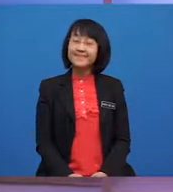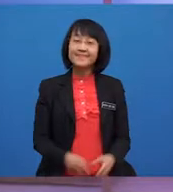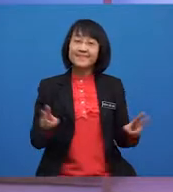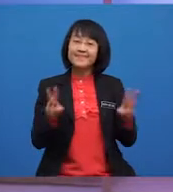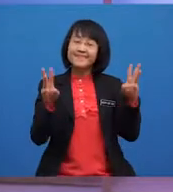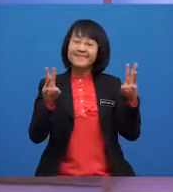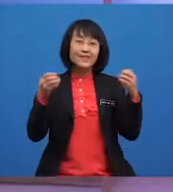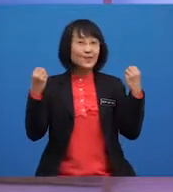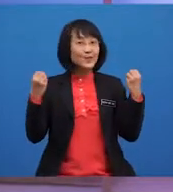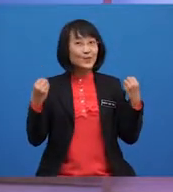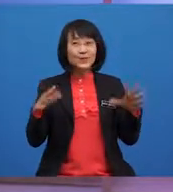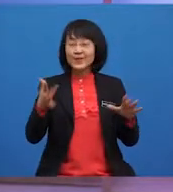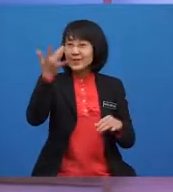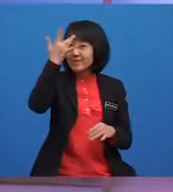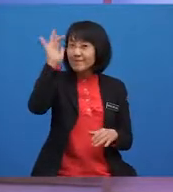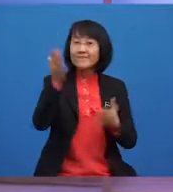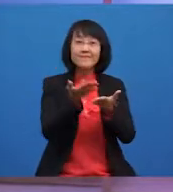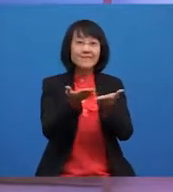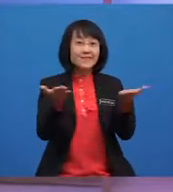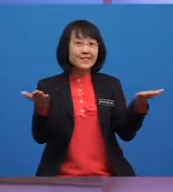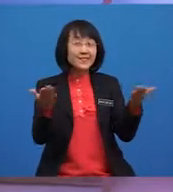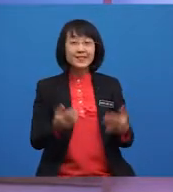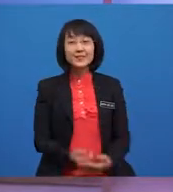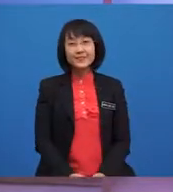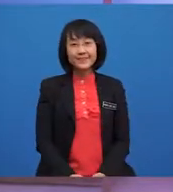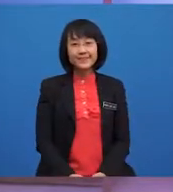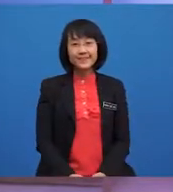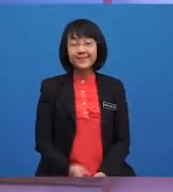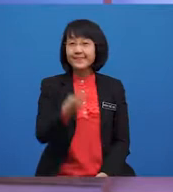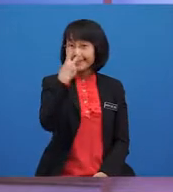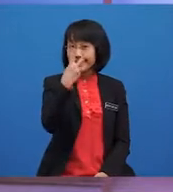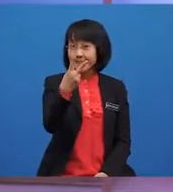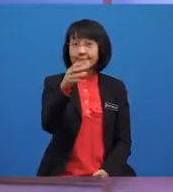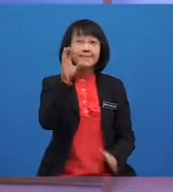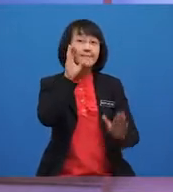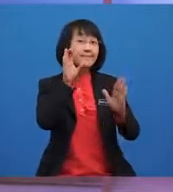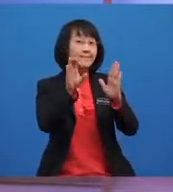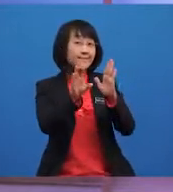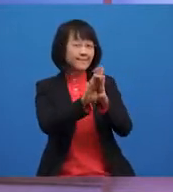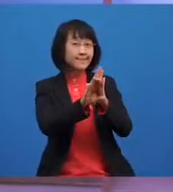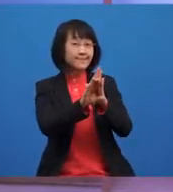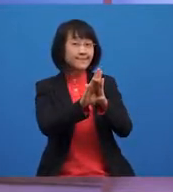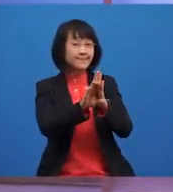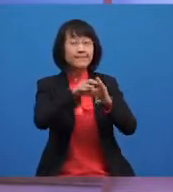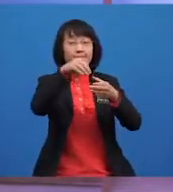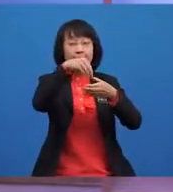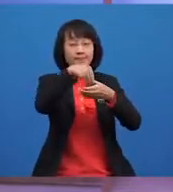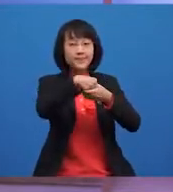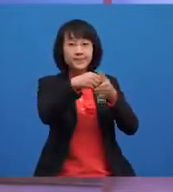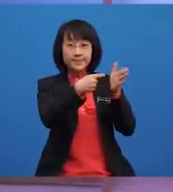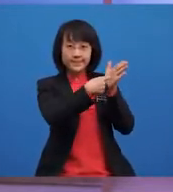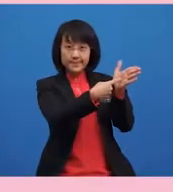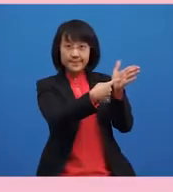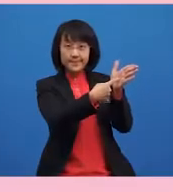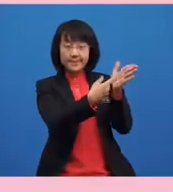Wah, sudah semakin hebat kamu. Lihat gambar dalam